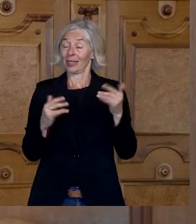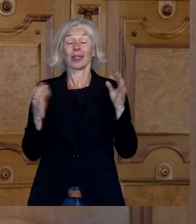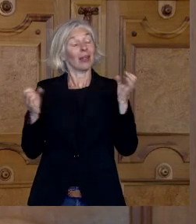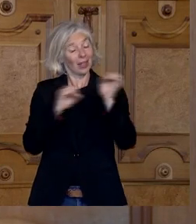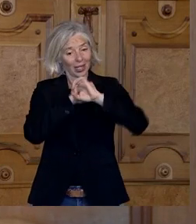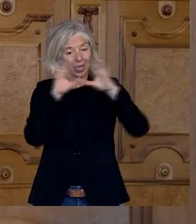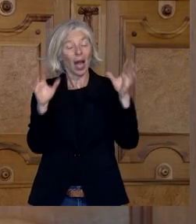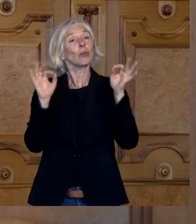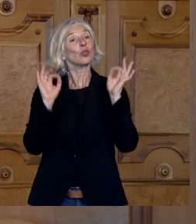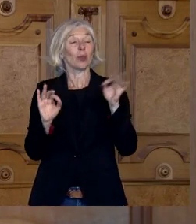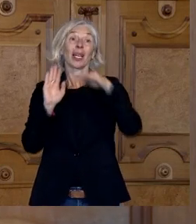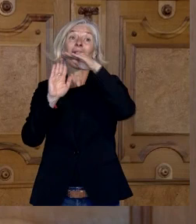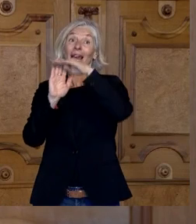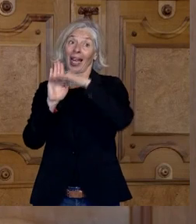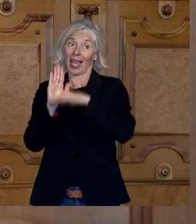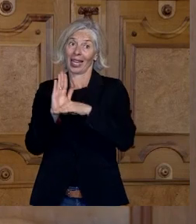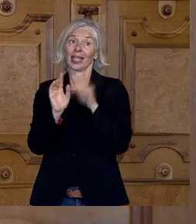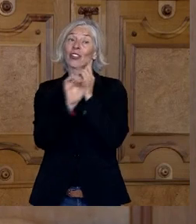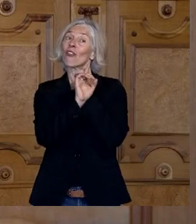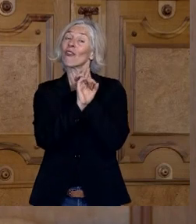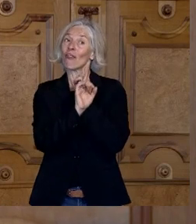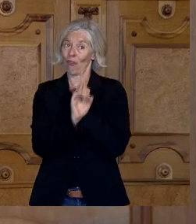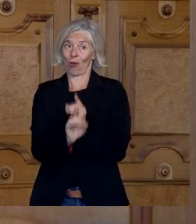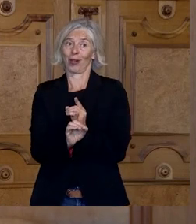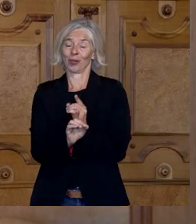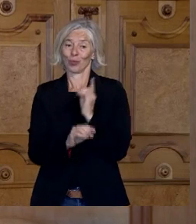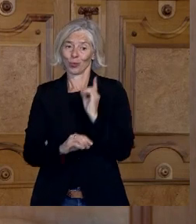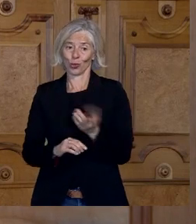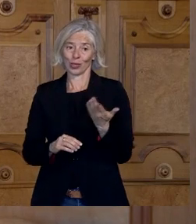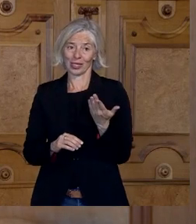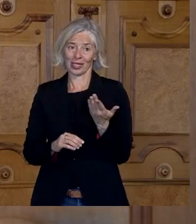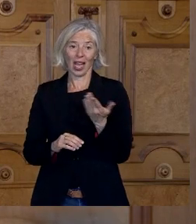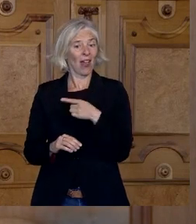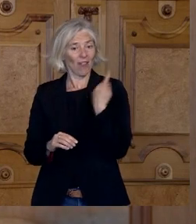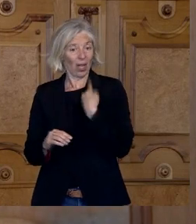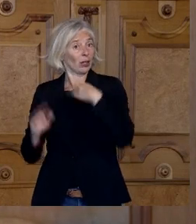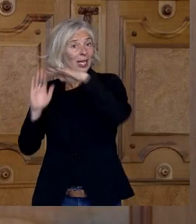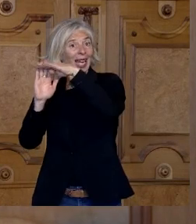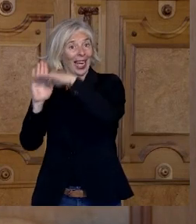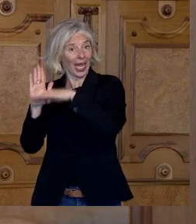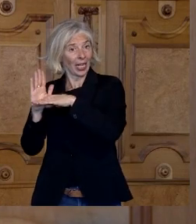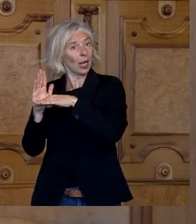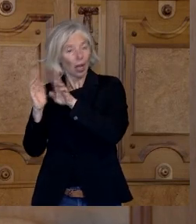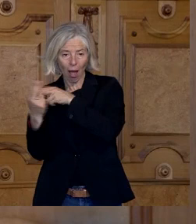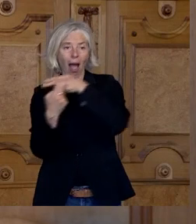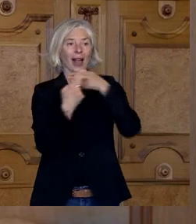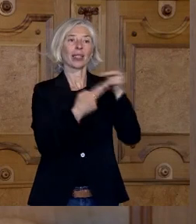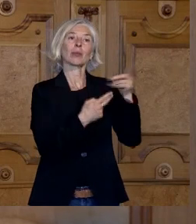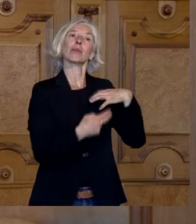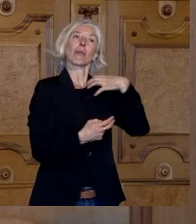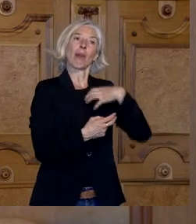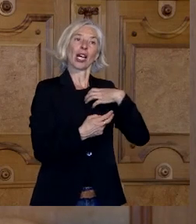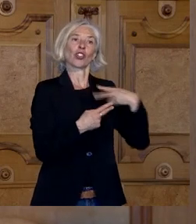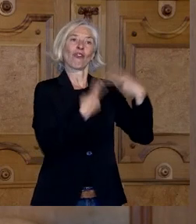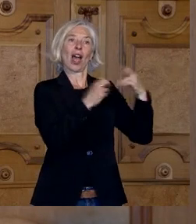Träger festgelegt haben. Wir folgen damit ausschließlich den Verordnungen des Bayerischen Freistaates,